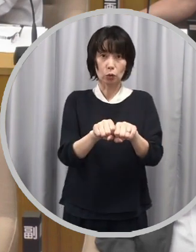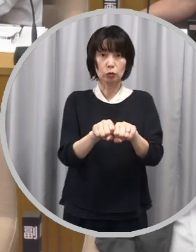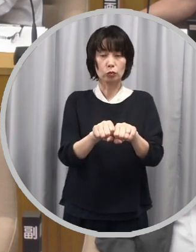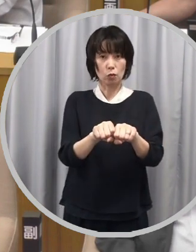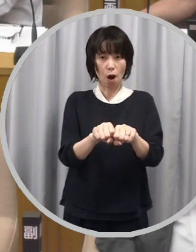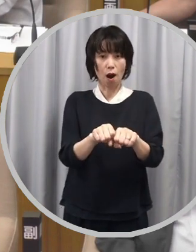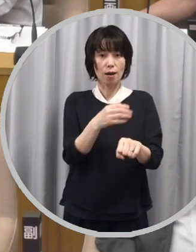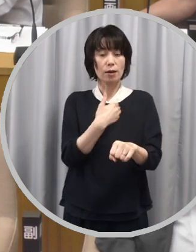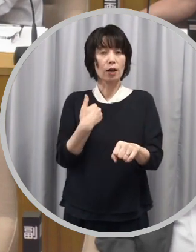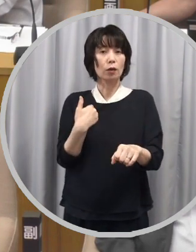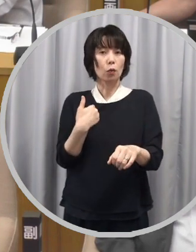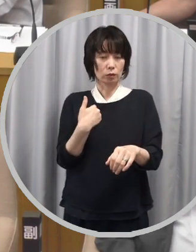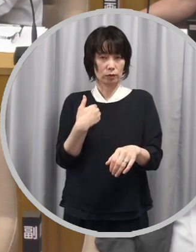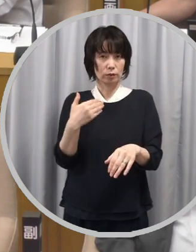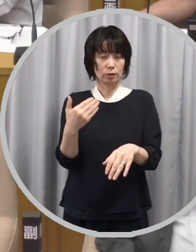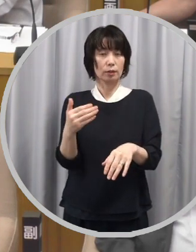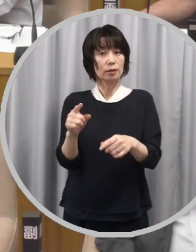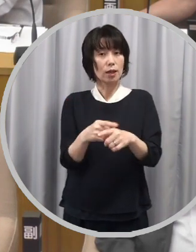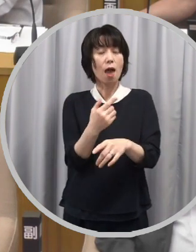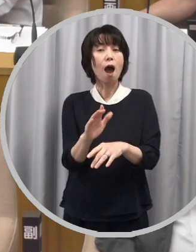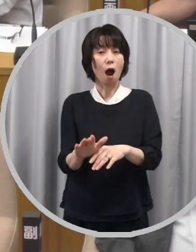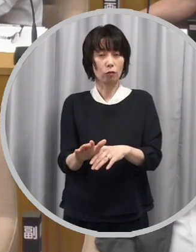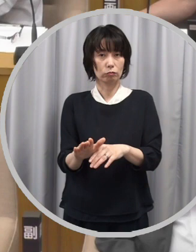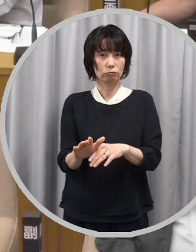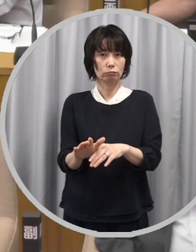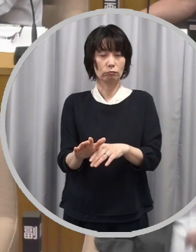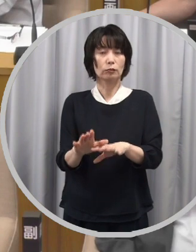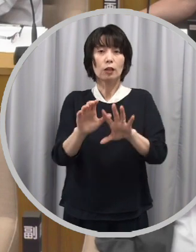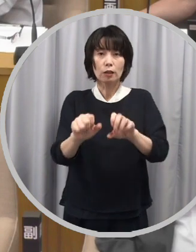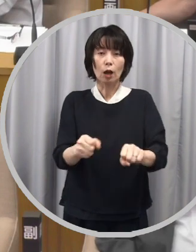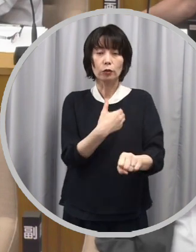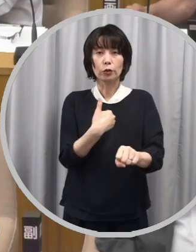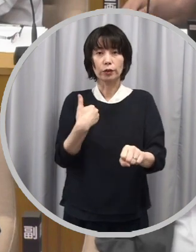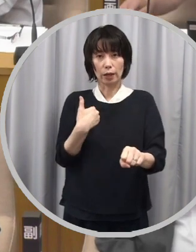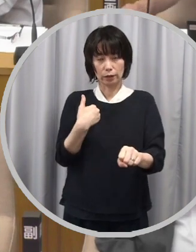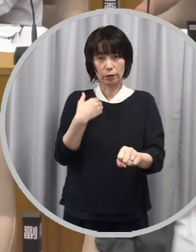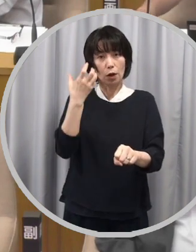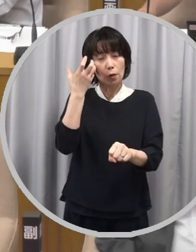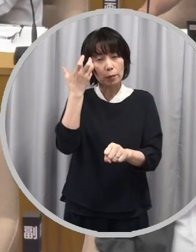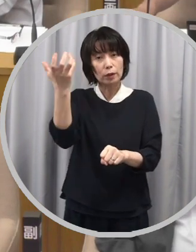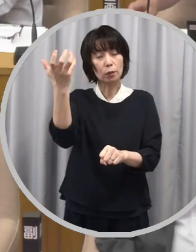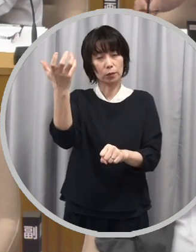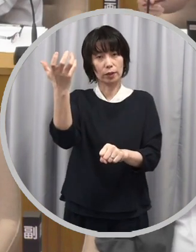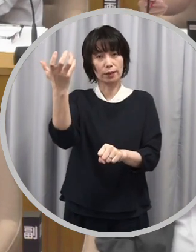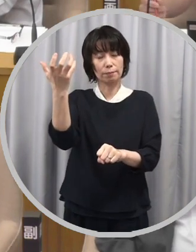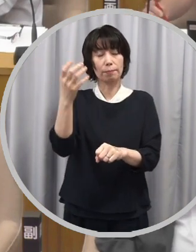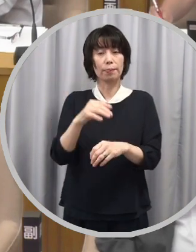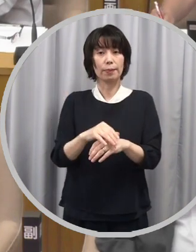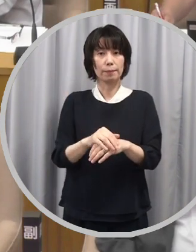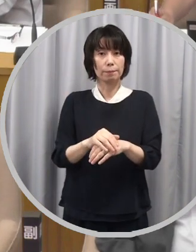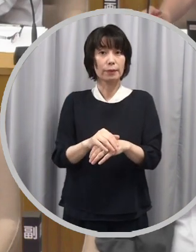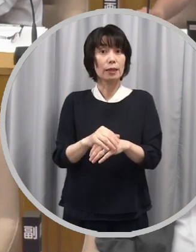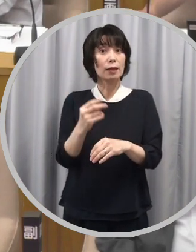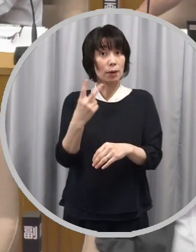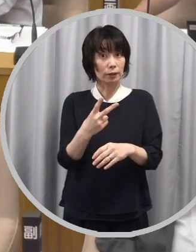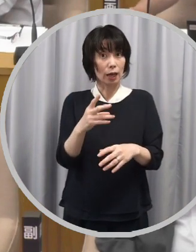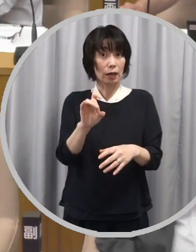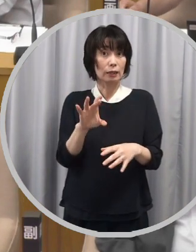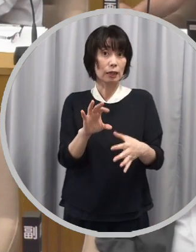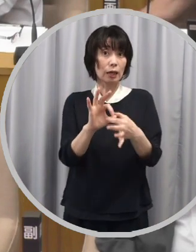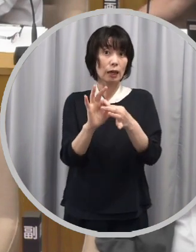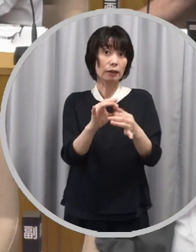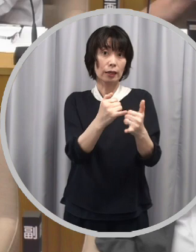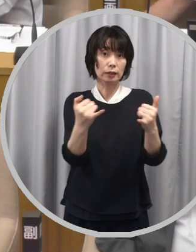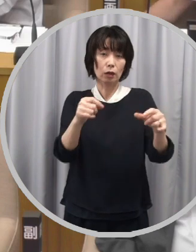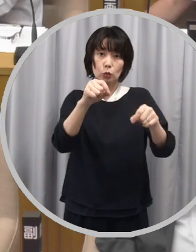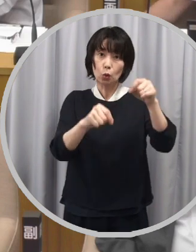然性があることから、持続系統を確保できることが見込まれたこと、また利害関係者との調